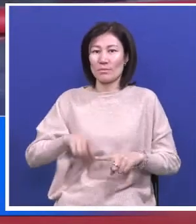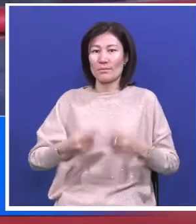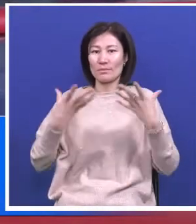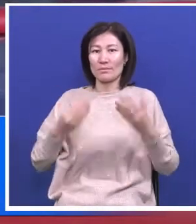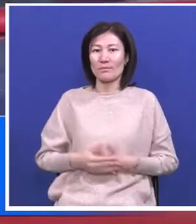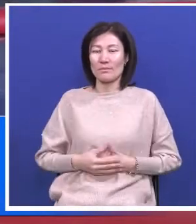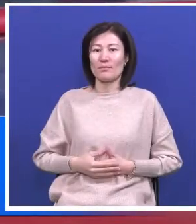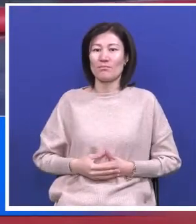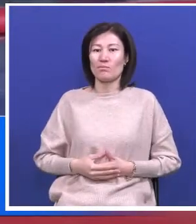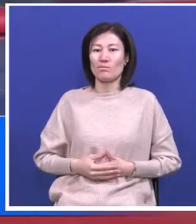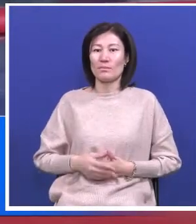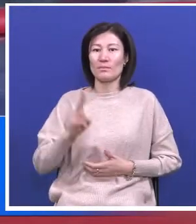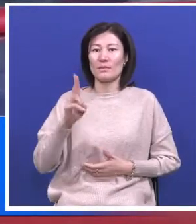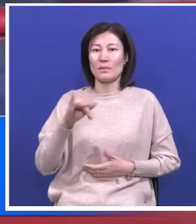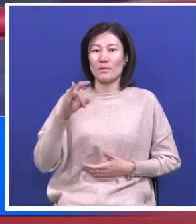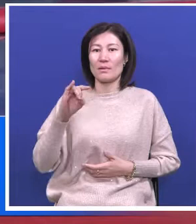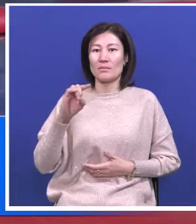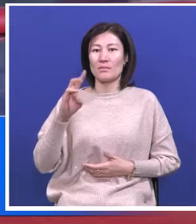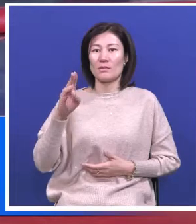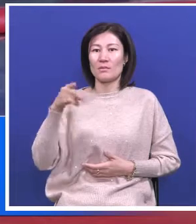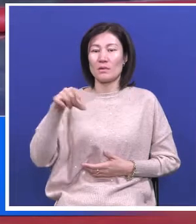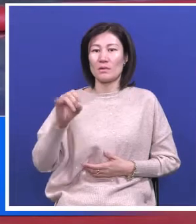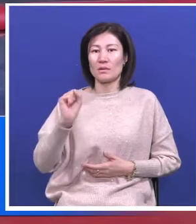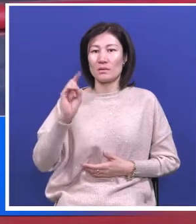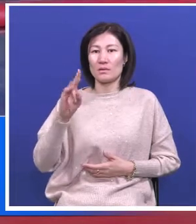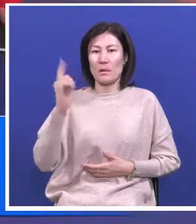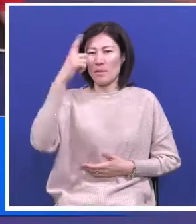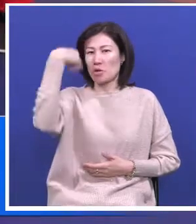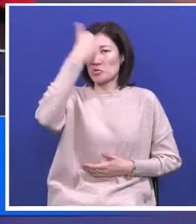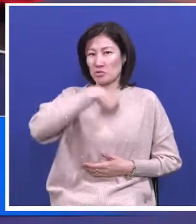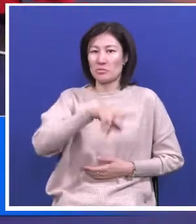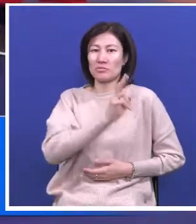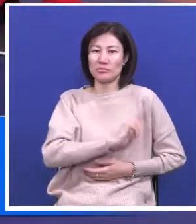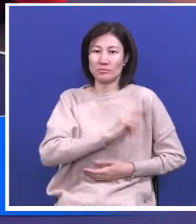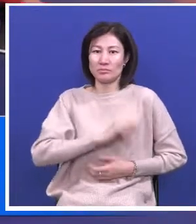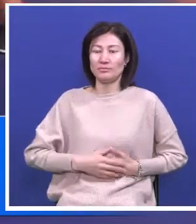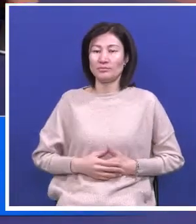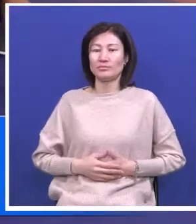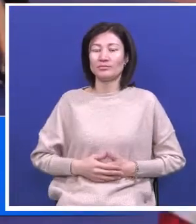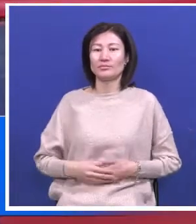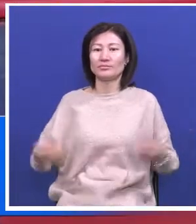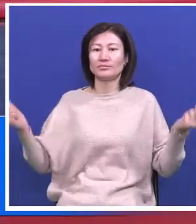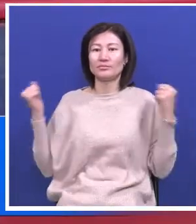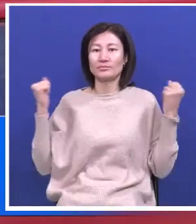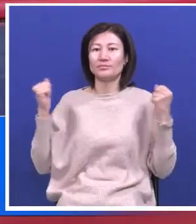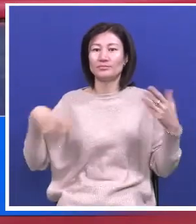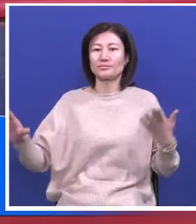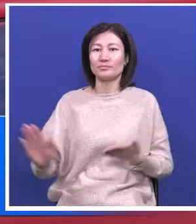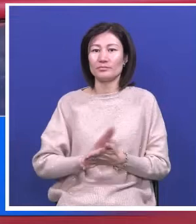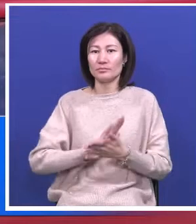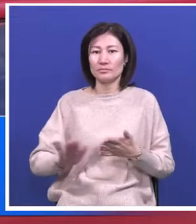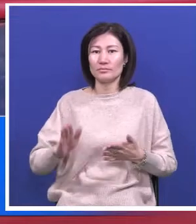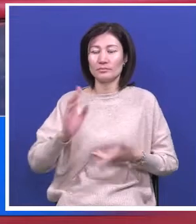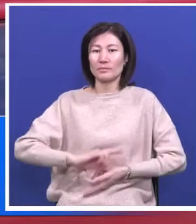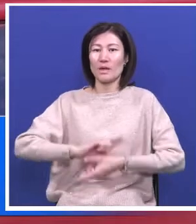спортқа келмей жатып, Қажымұқанға қатысқам. Мен ол жақта бір жыл қатыстым. Ол жақ алыс болғаннан кейін, мен ол жақ тегін дегеннен кейін ол